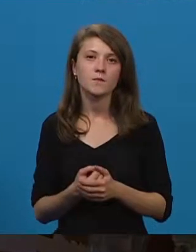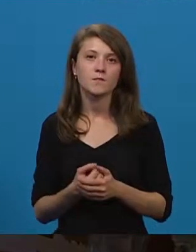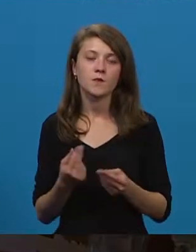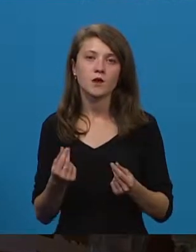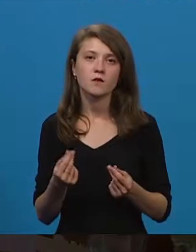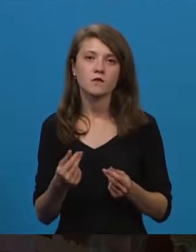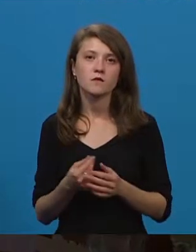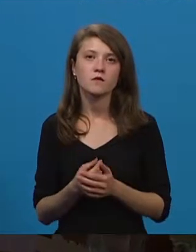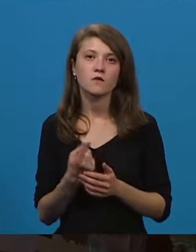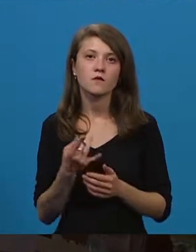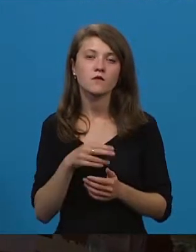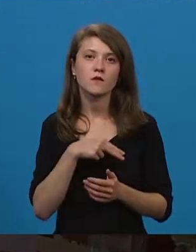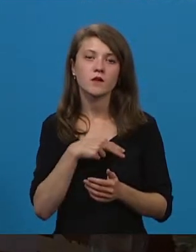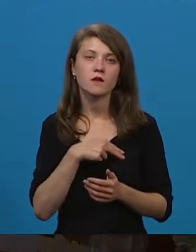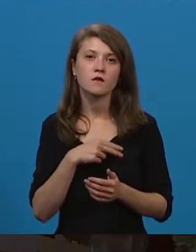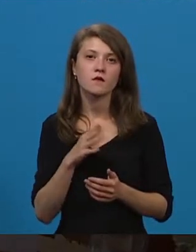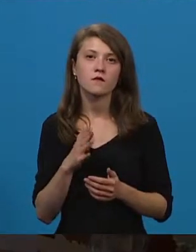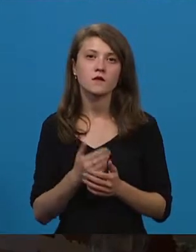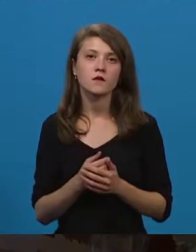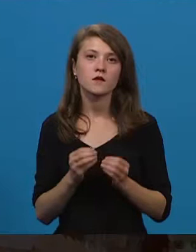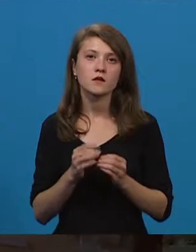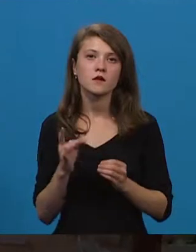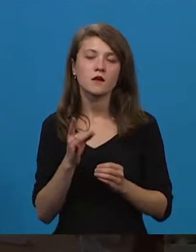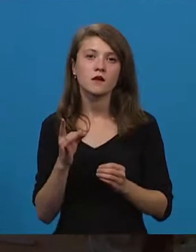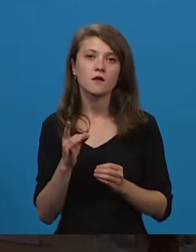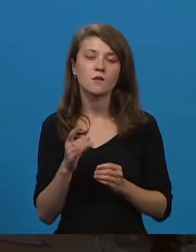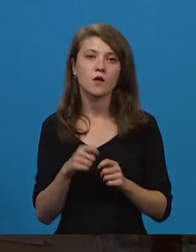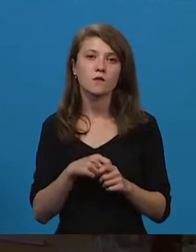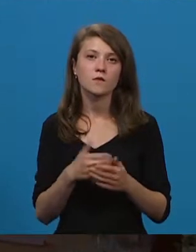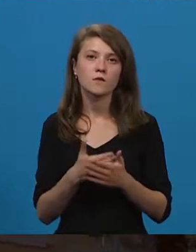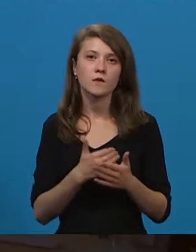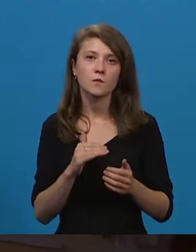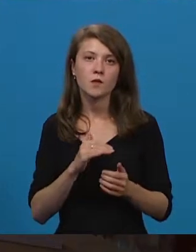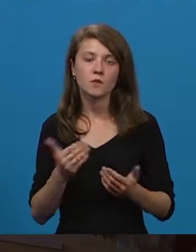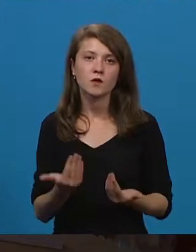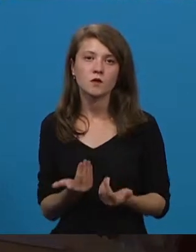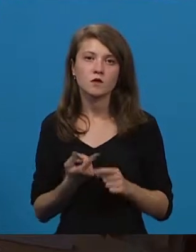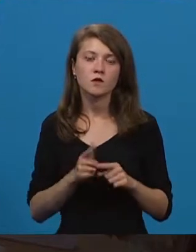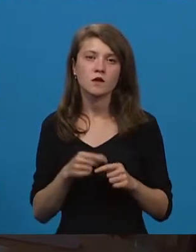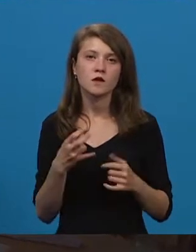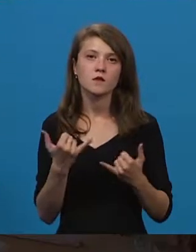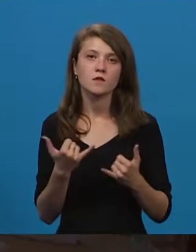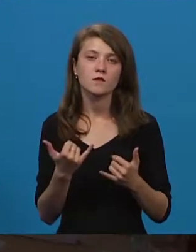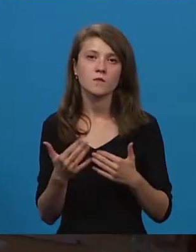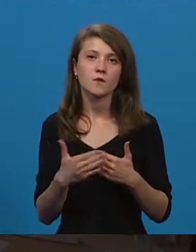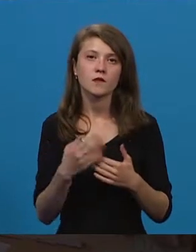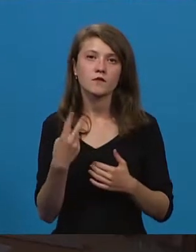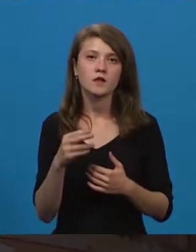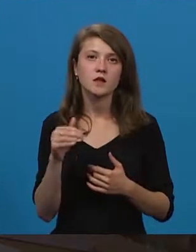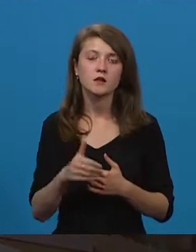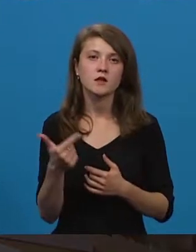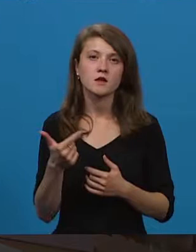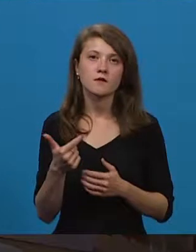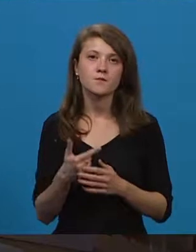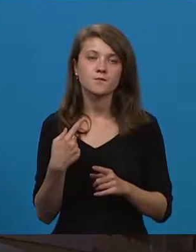грошову одноразову винагороду в 10-кратному розмірі від мінімального прожиткового мінімуму. Це на сьогодні близько 20 тисяч гривень.